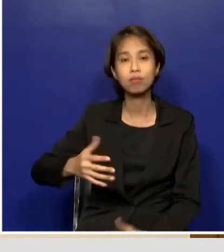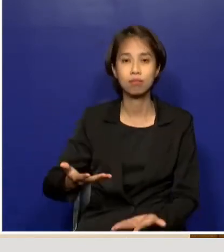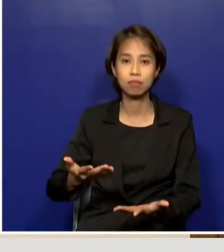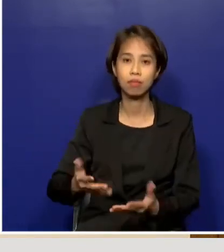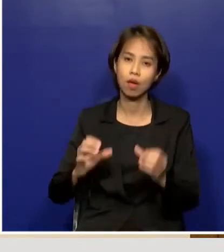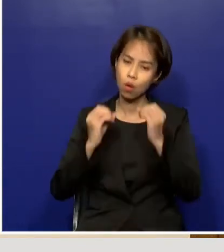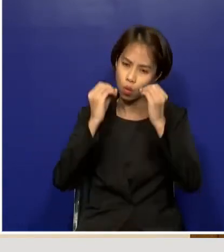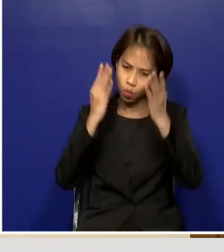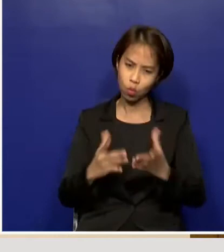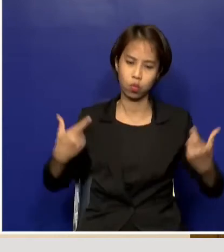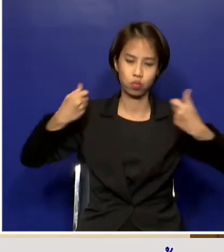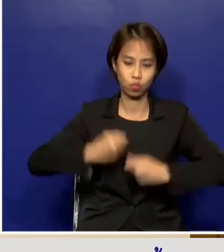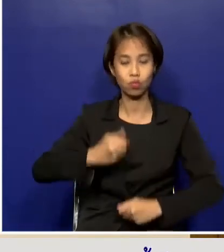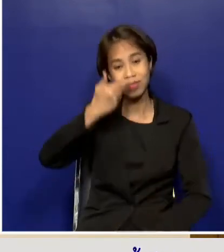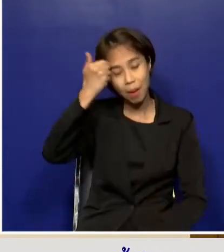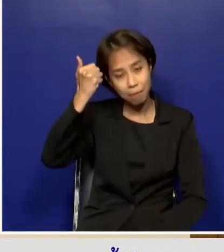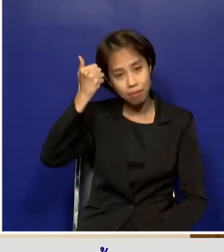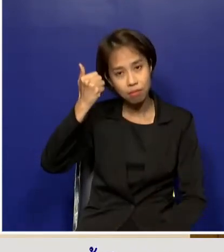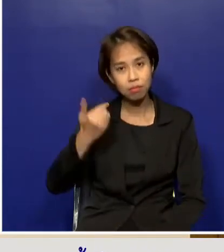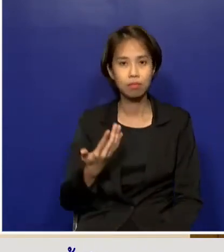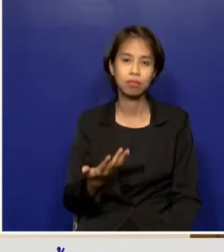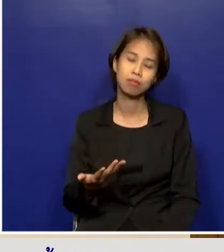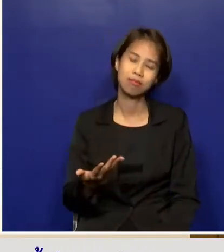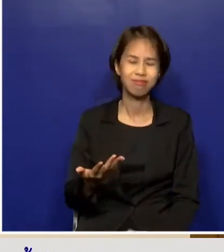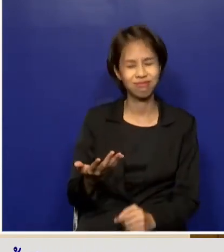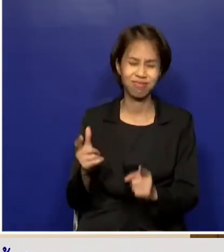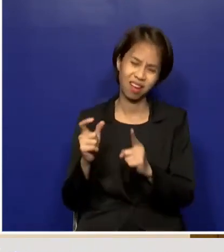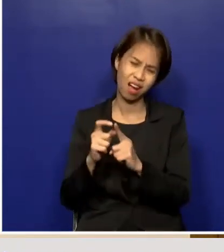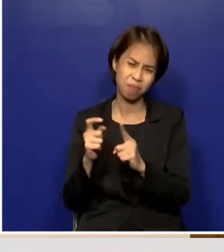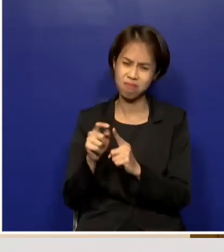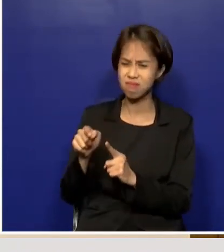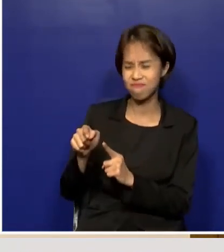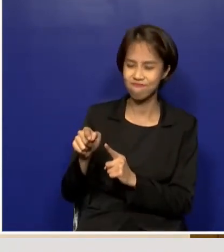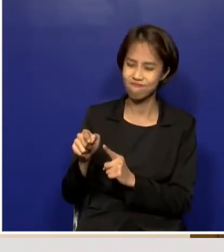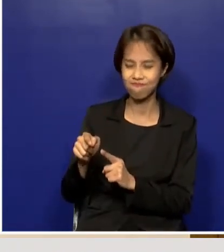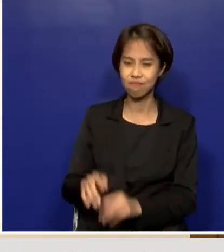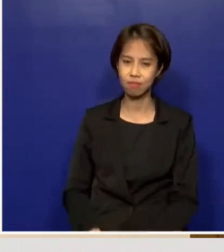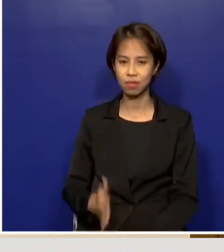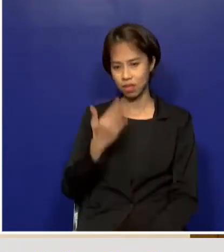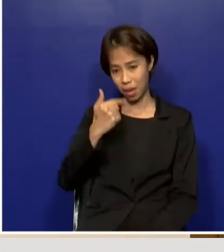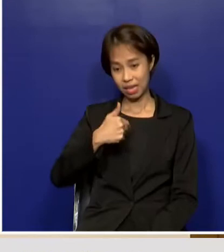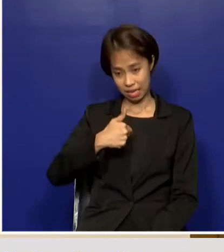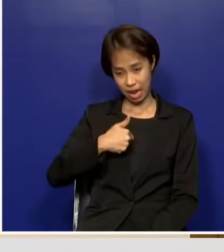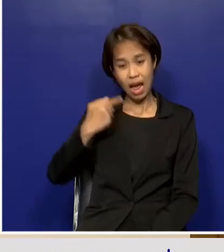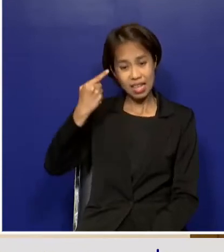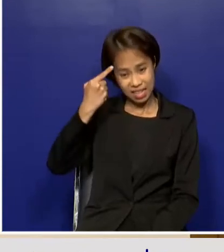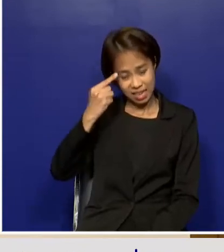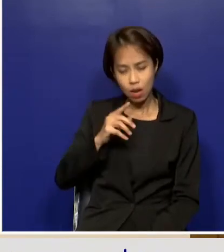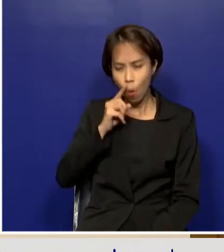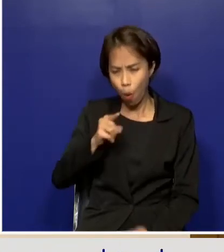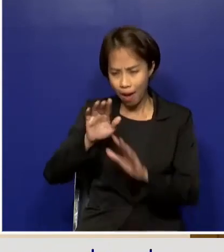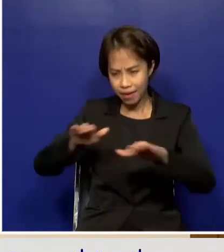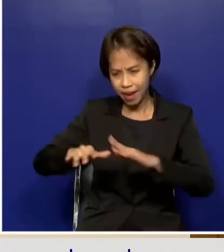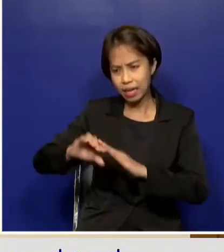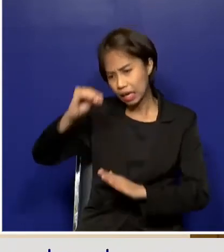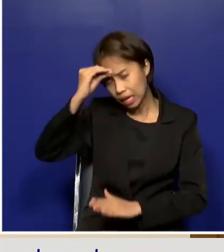รอครู่ชูดดำผมวามัเป็นการ เรไม่เคยมองเดกอยนั้นะ เราไมเคยยุ arqu disturbed